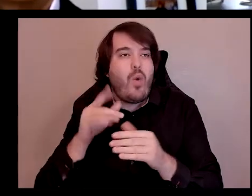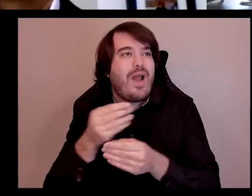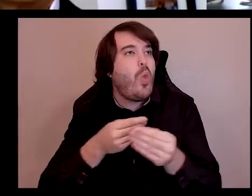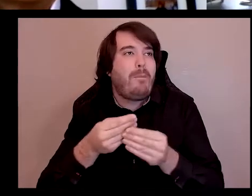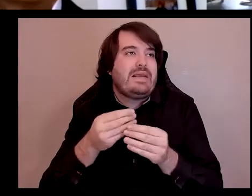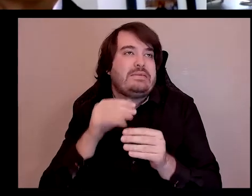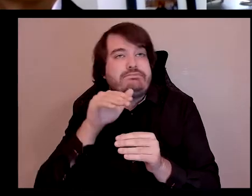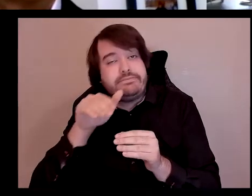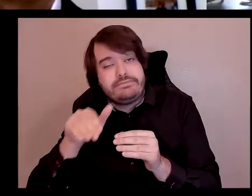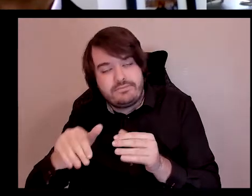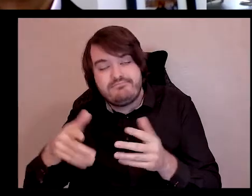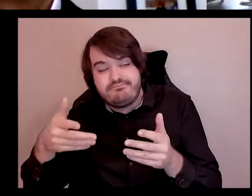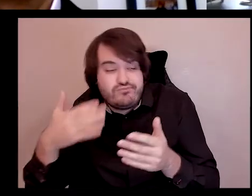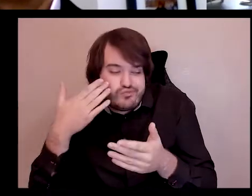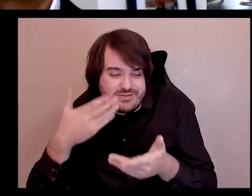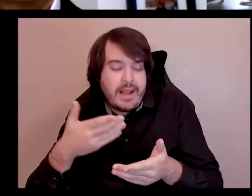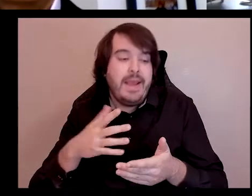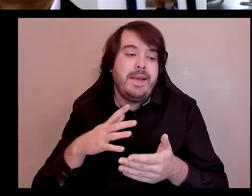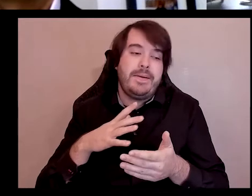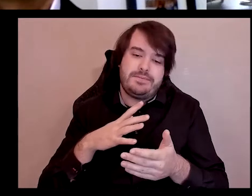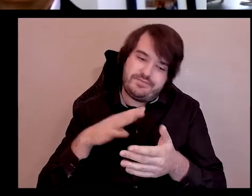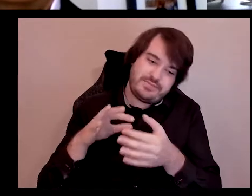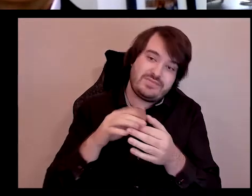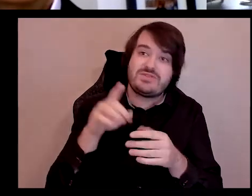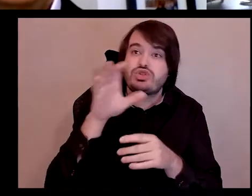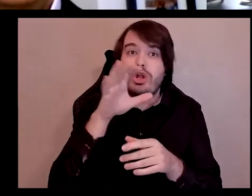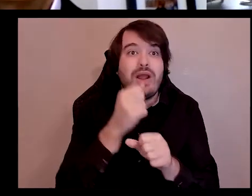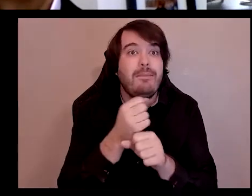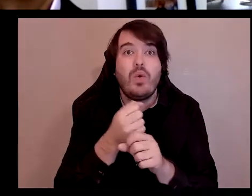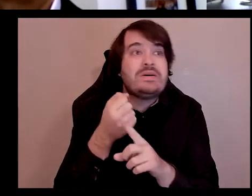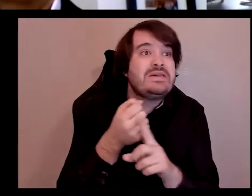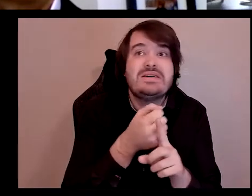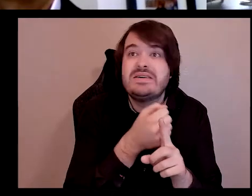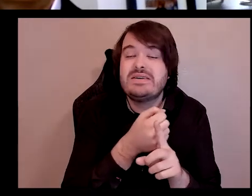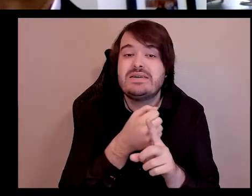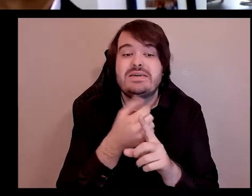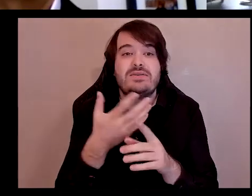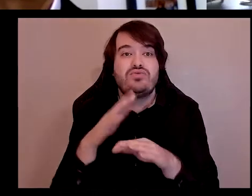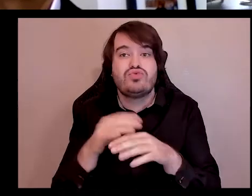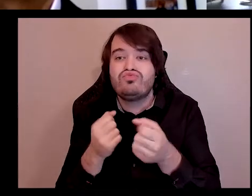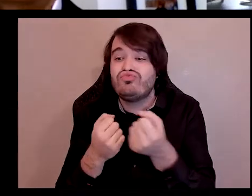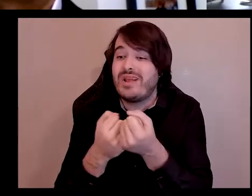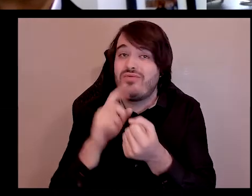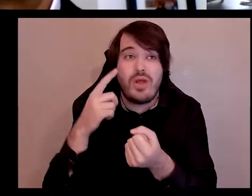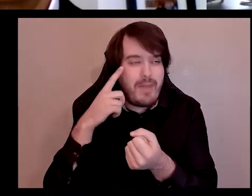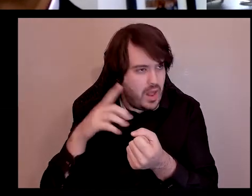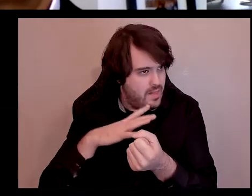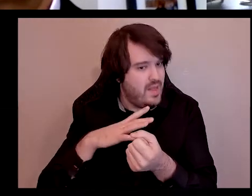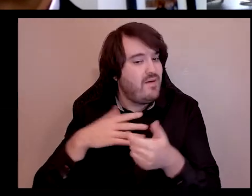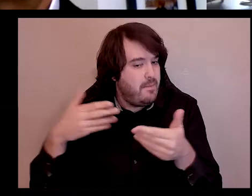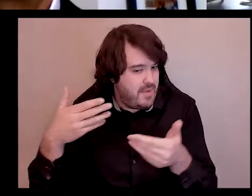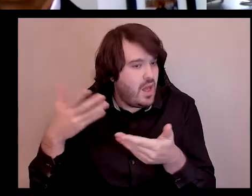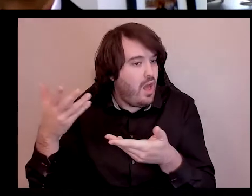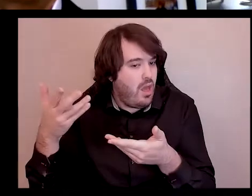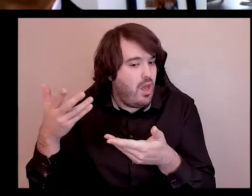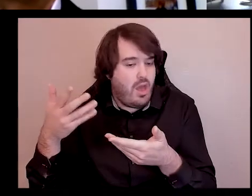peut-être moins grandes parce que l'économie n'était pas à son meilleur, au contraire. Et au niveau des chercheurs d'emploi, bien, les opportunités n'étant pas là, les mesures